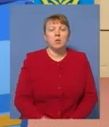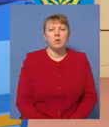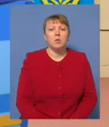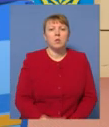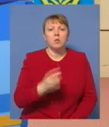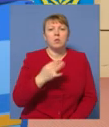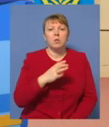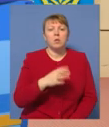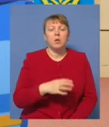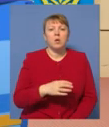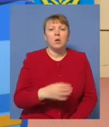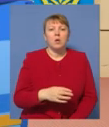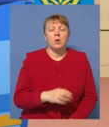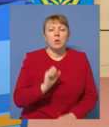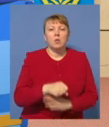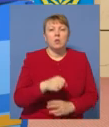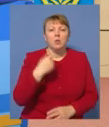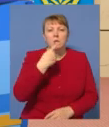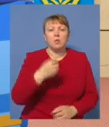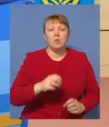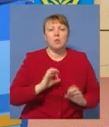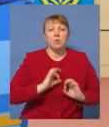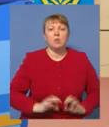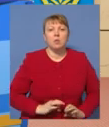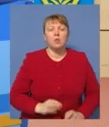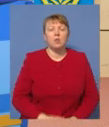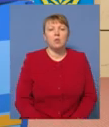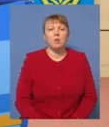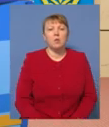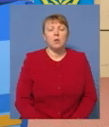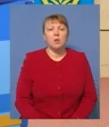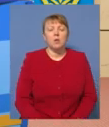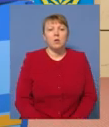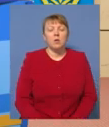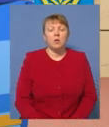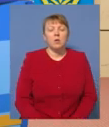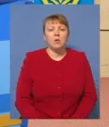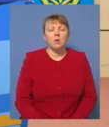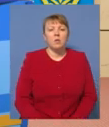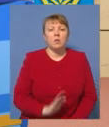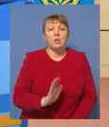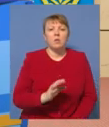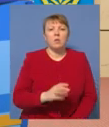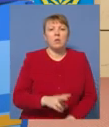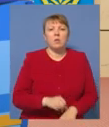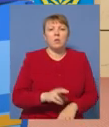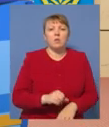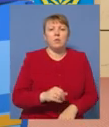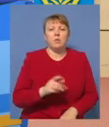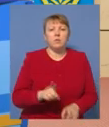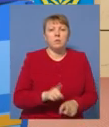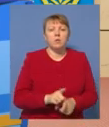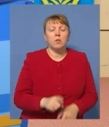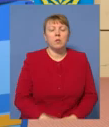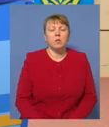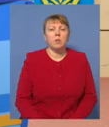основной трансформации подверглись все-таки органы прокуратуры. Правильно же? Нет, орган уголовного преследования тоже подвергся